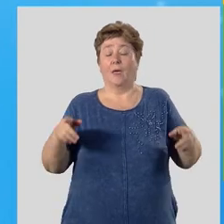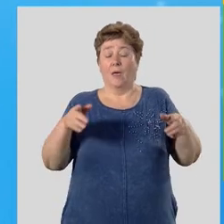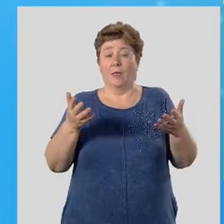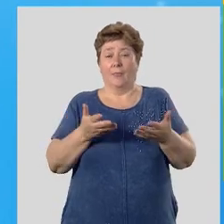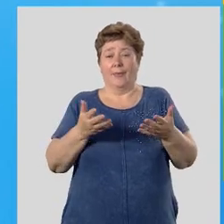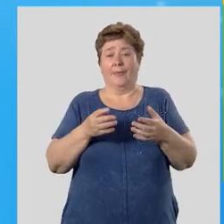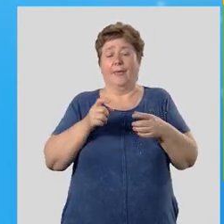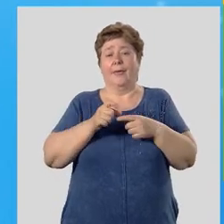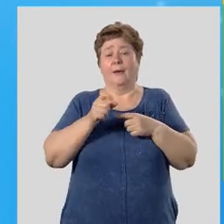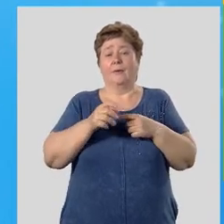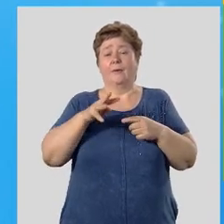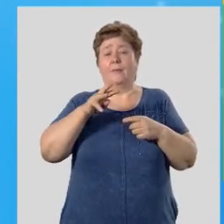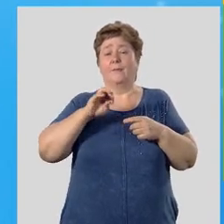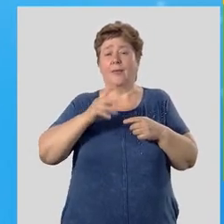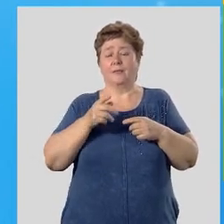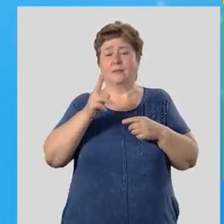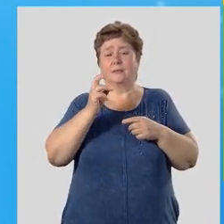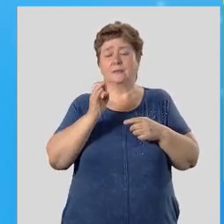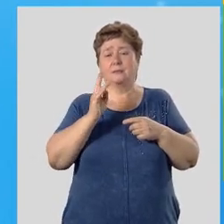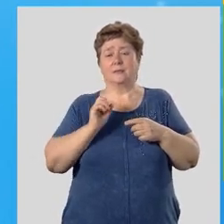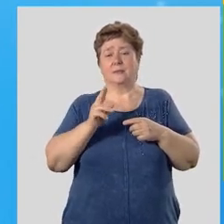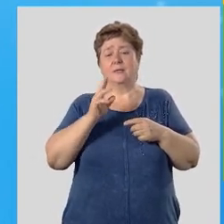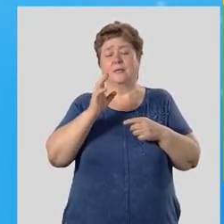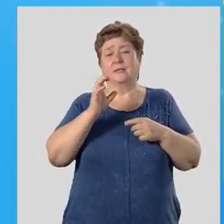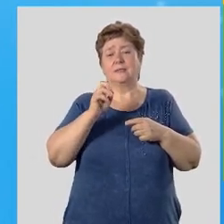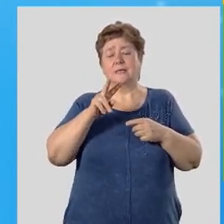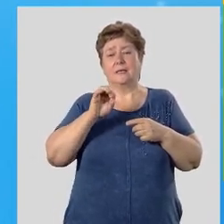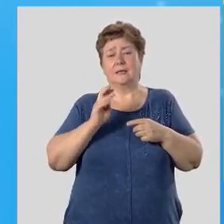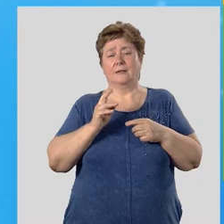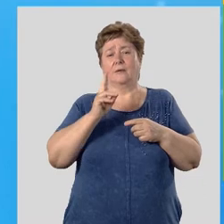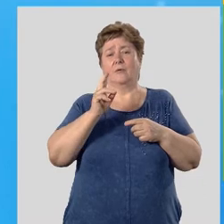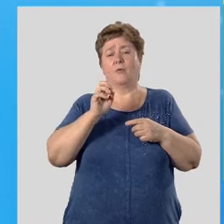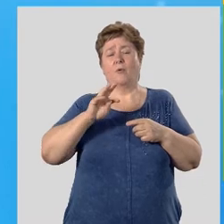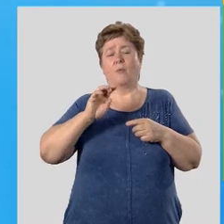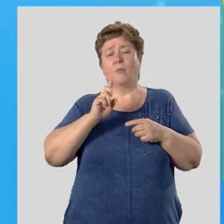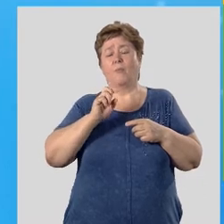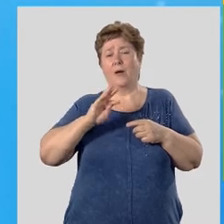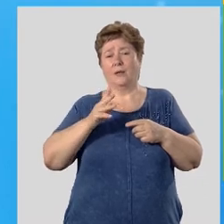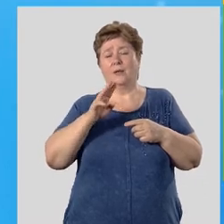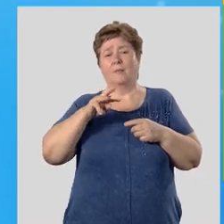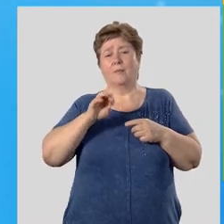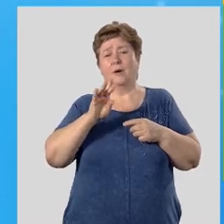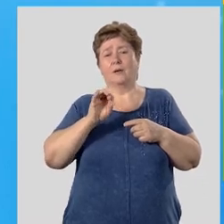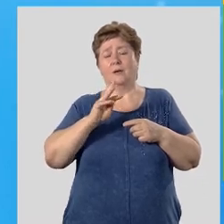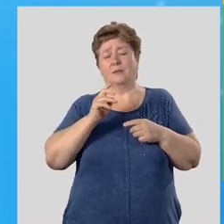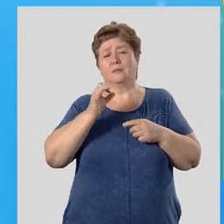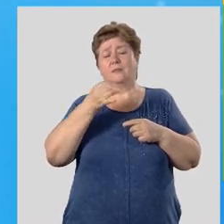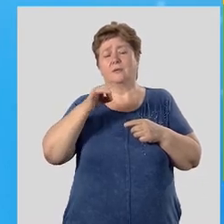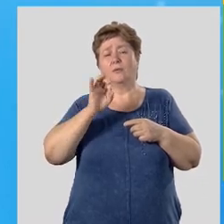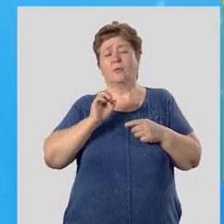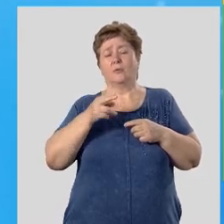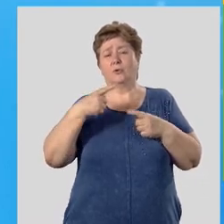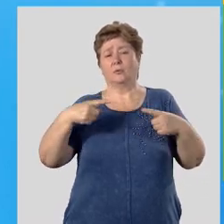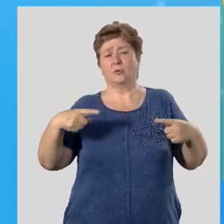Такие элементы, как медь, цинк, селен, кобальт, марганец, йод